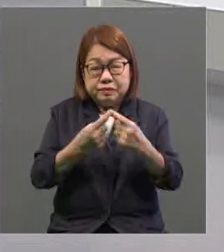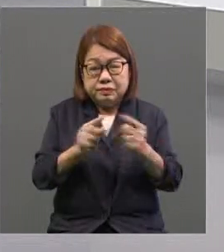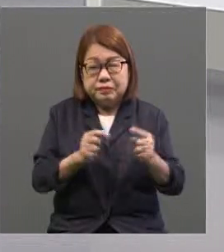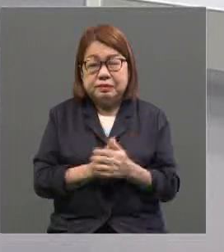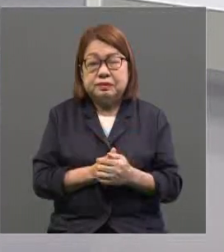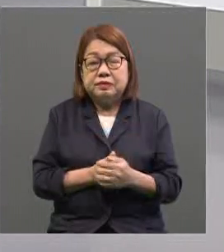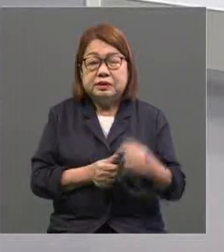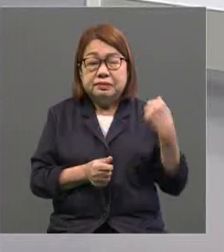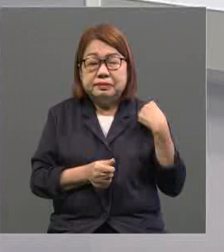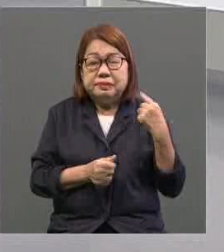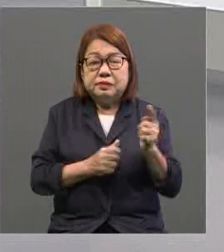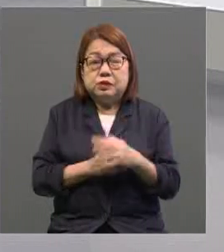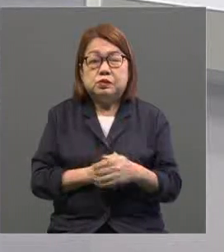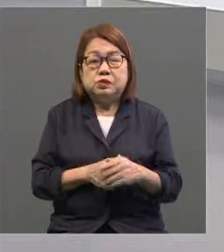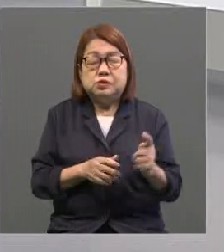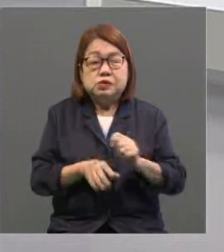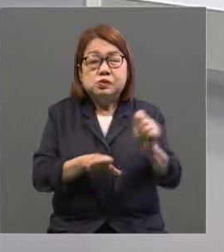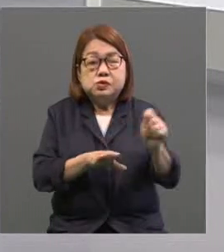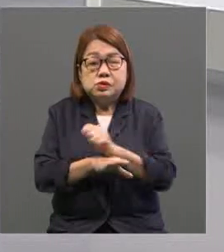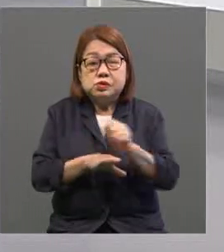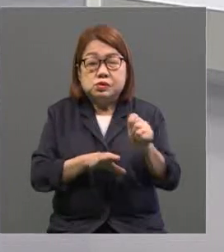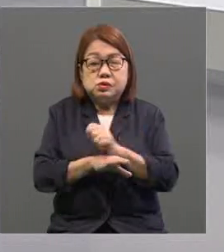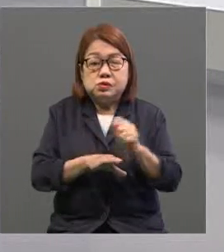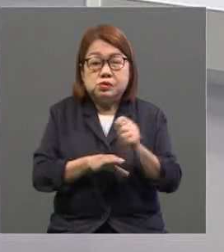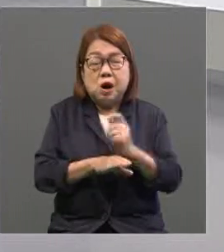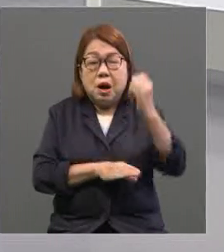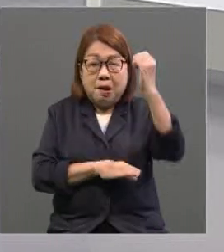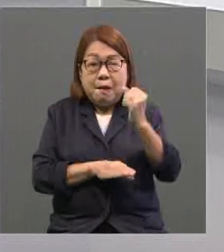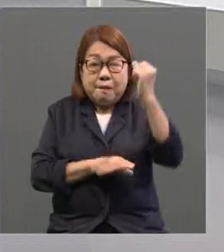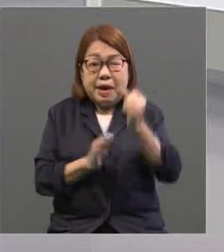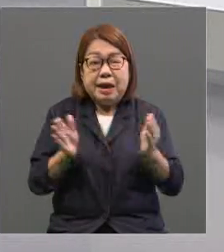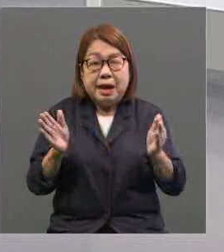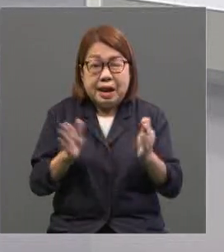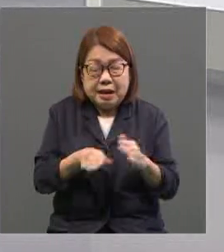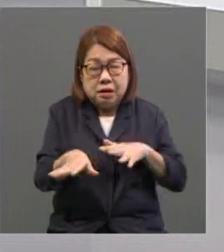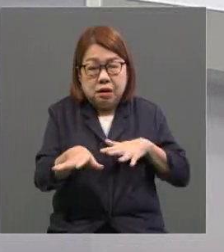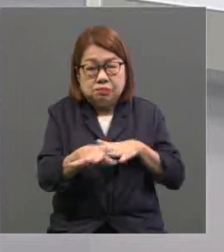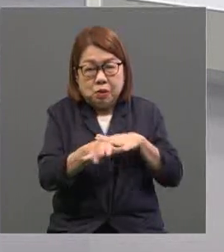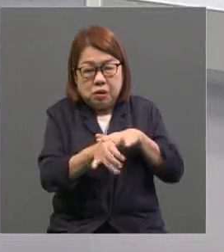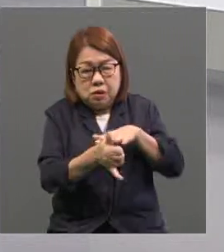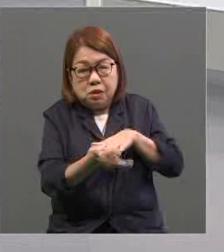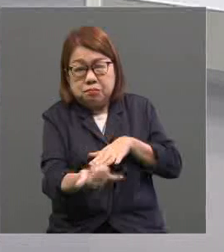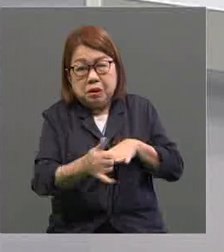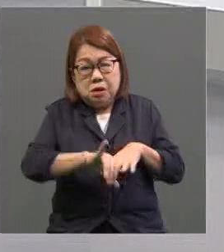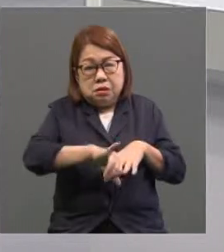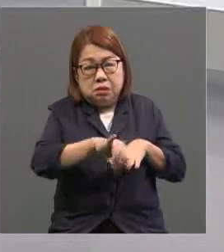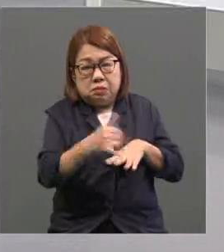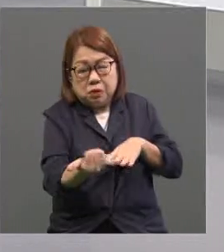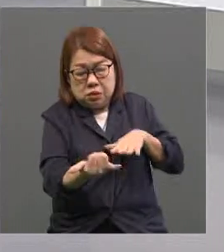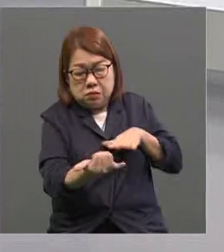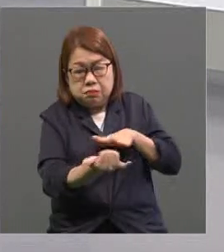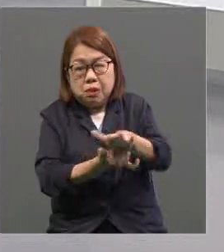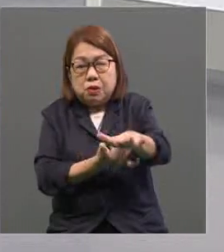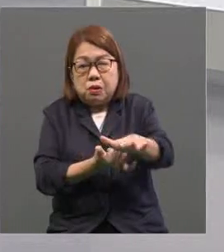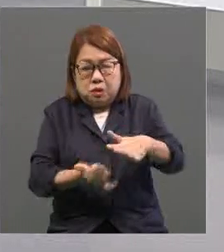แล้วร่างของน้องกระเด็นออกไปถูกรถมินิบัสทับกลางลำตัวฮะคือน้องเนี่ยกระเพาะ